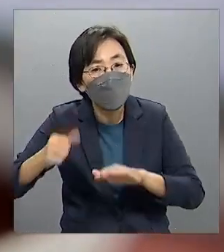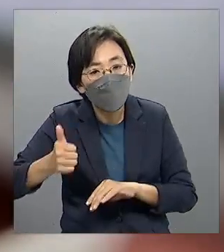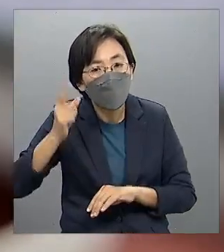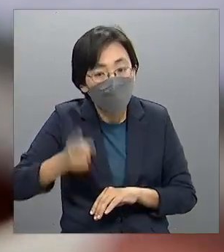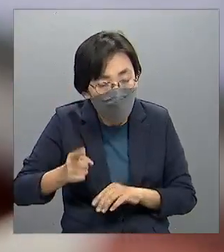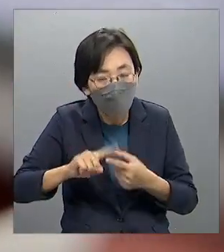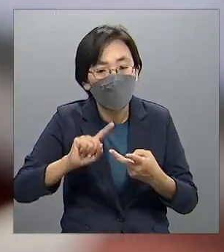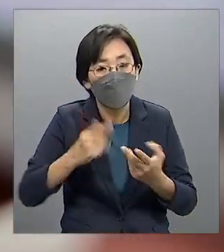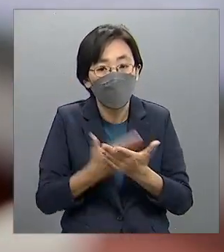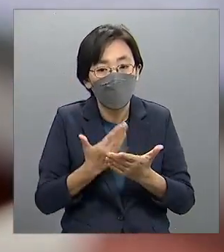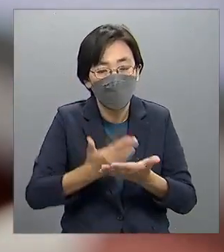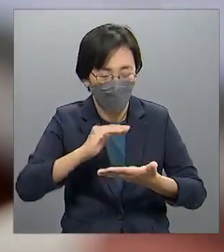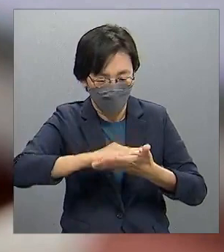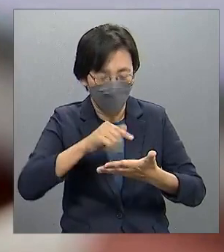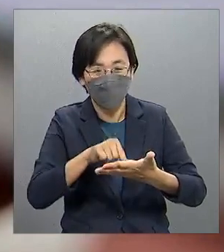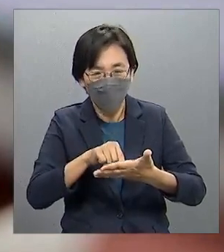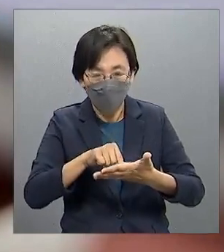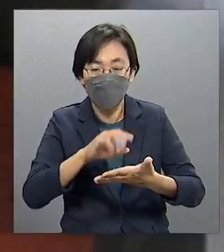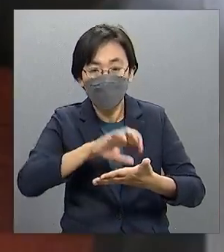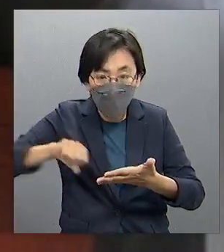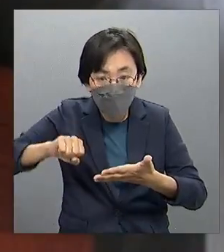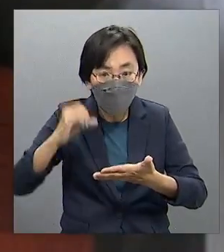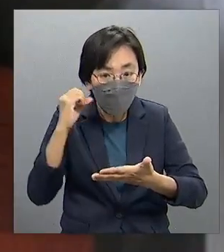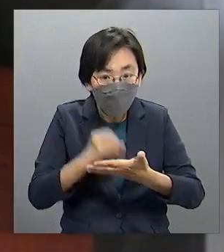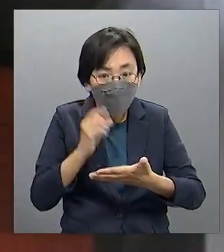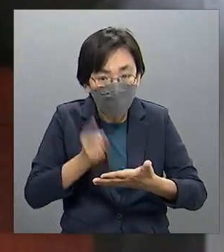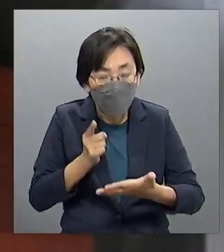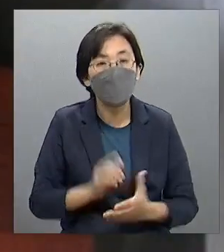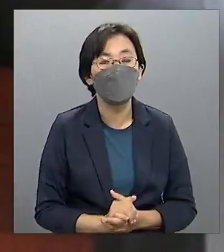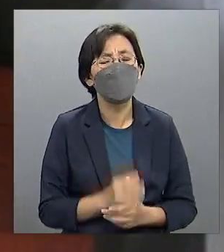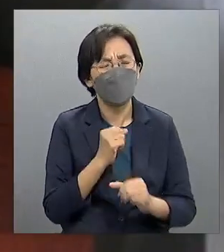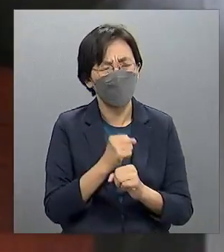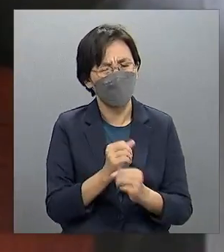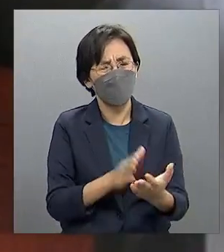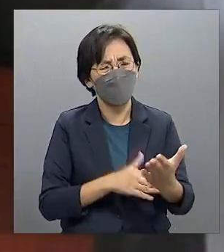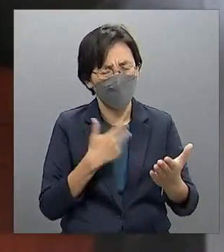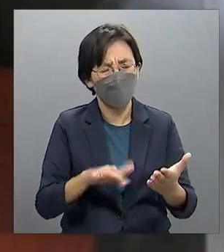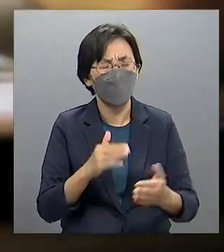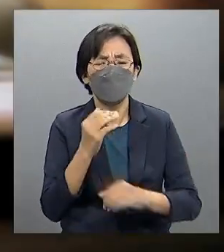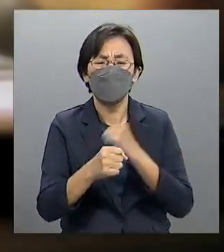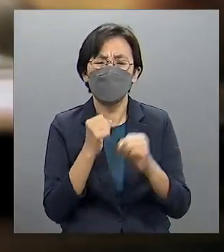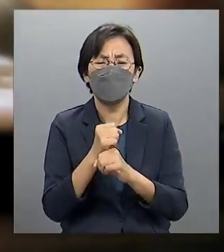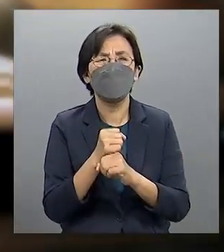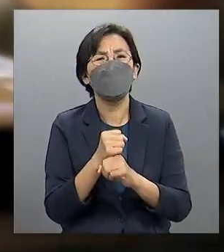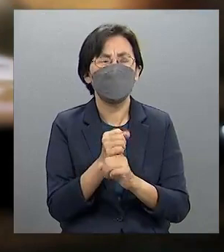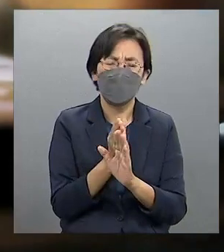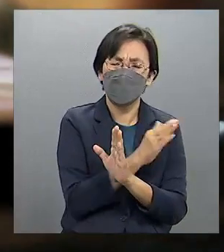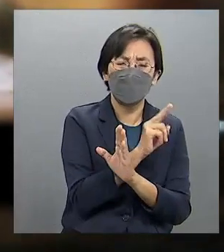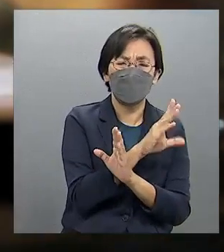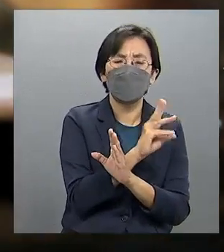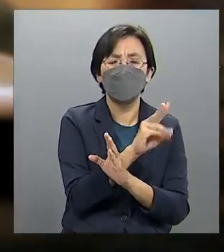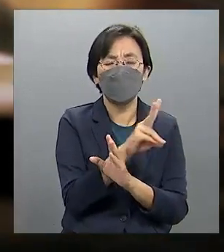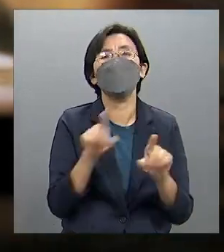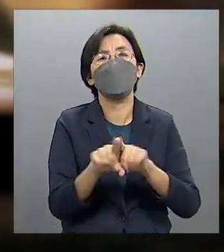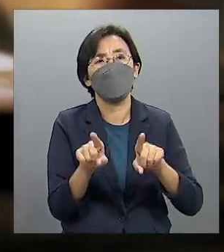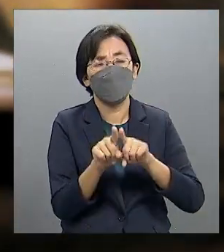ไอ้ข้อความไวรัลเนี่ยนะฮะมีมาหลายปีแล้วนะฮะย้อนหลังกลับไปก็ตั้งแต่ปี62ก็มีลักษณะแบบนี้ที่มีการ